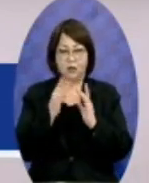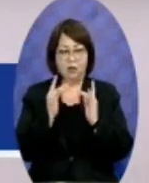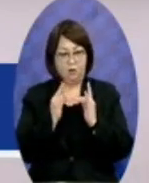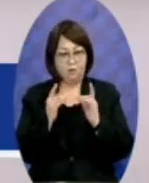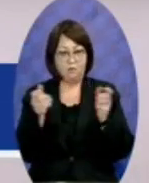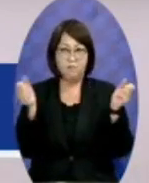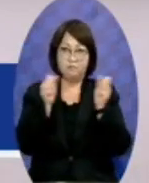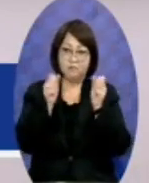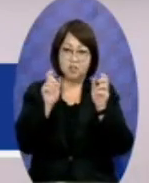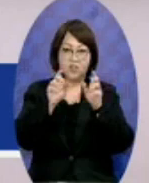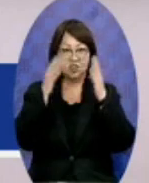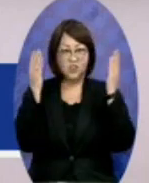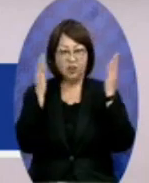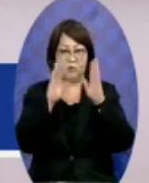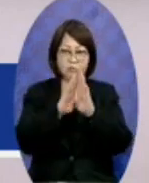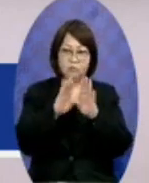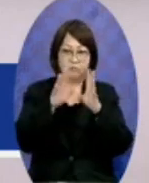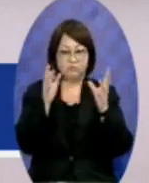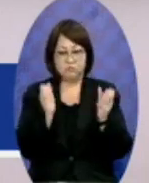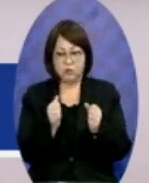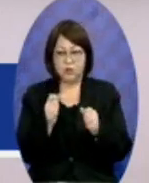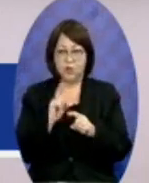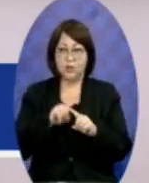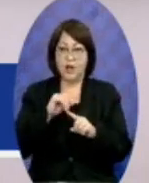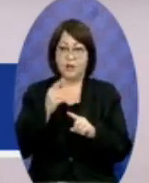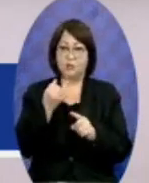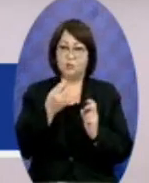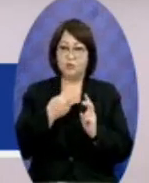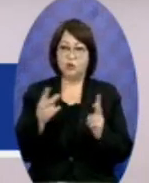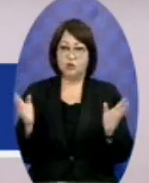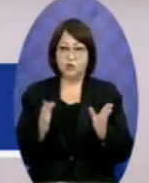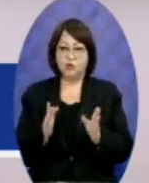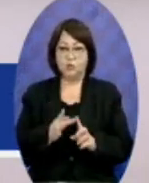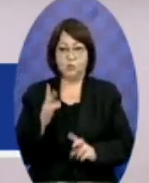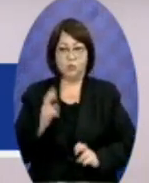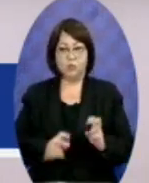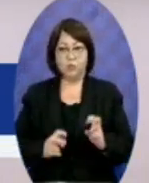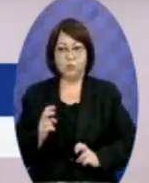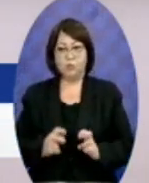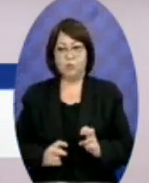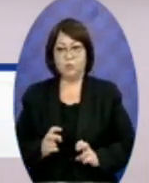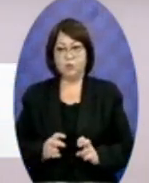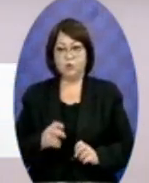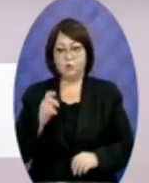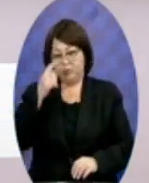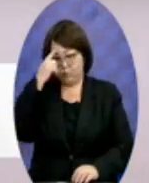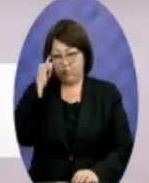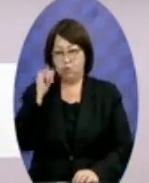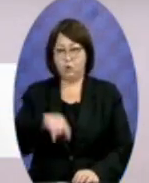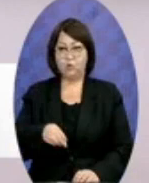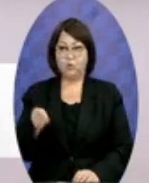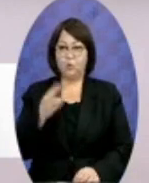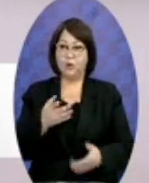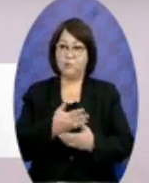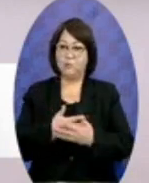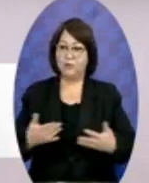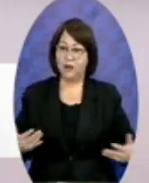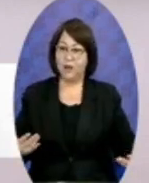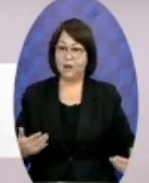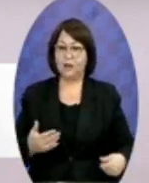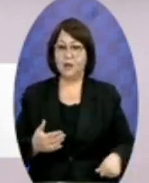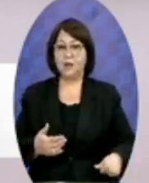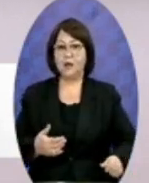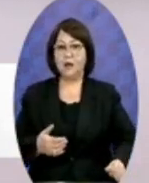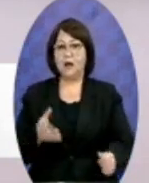үйлдвэрлэл үйлчлэгээ, за нөгөө нэг жижиг дунд үйлдвэрлэл, за тэгээд тэрнээс гадна бол энэ дотоодын түүхийд материалыг ашиглаж